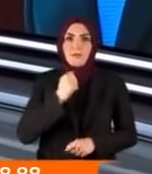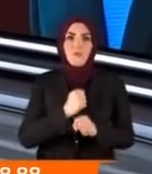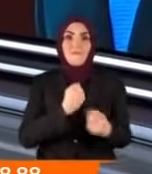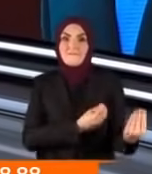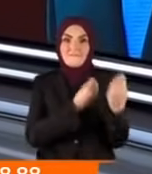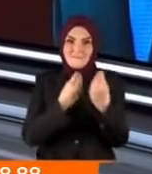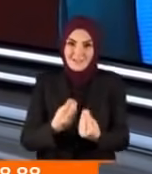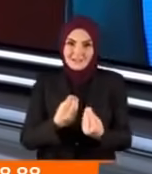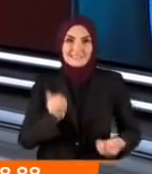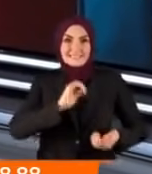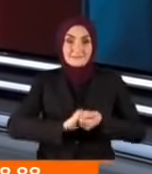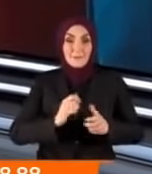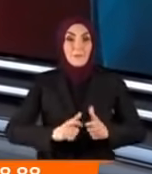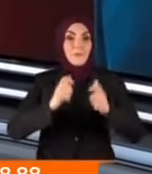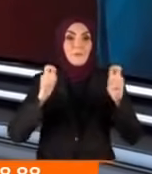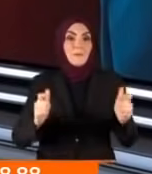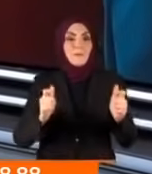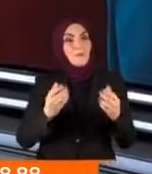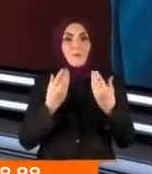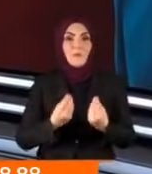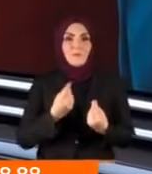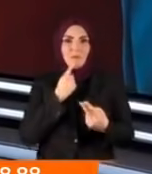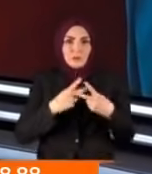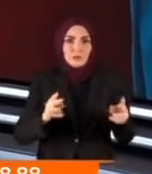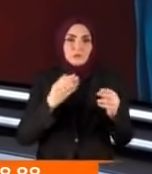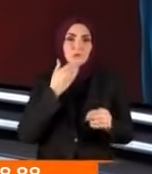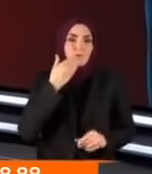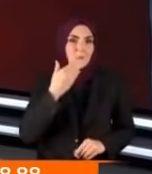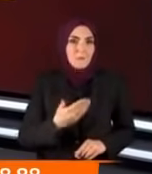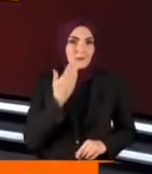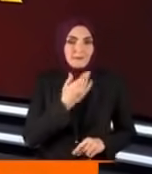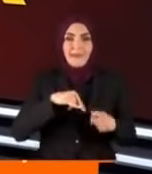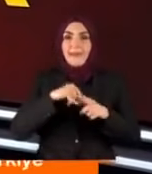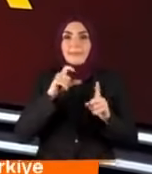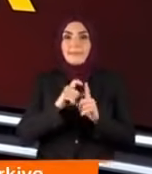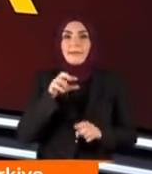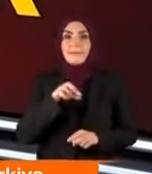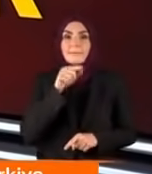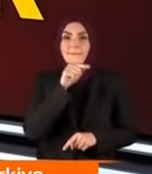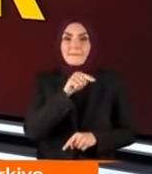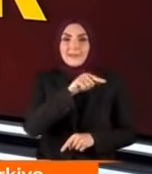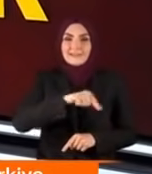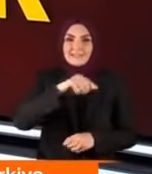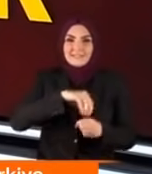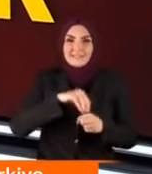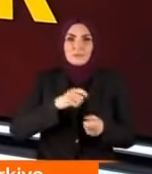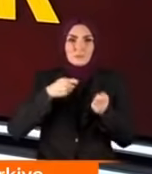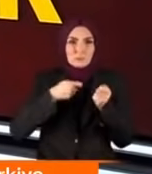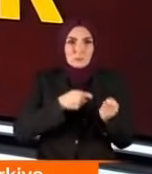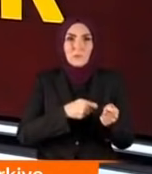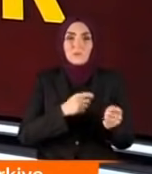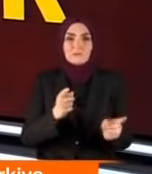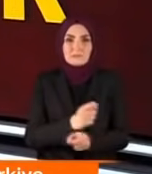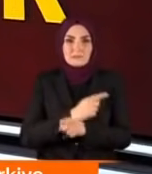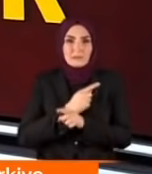getirilmişti. Bu HDP yönetiminin ittifak ortakları üzerindeki baskı ve etkinliğini daha da artırdığı yorumlarına neden olmuştu ki bu